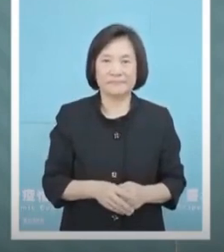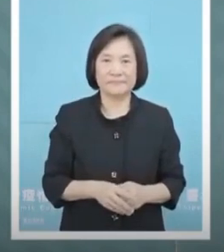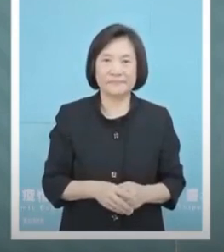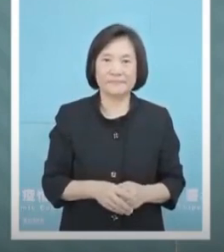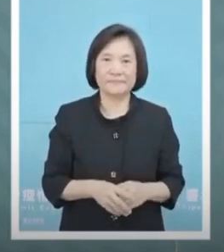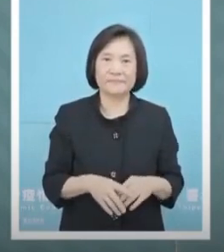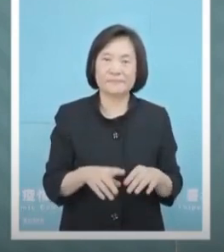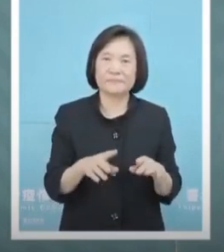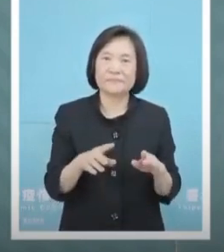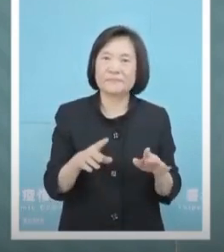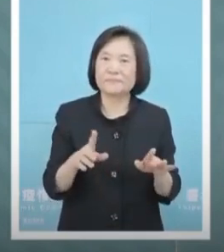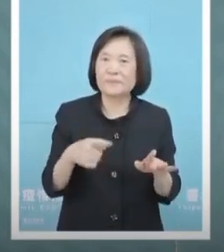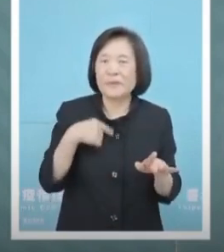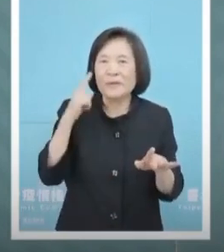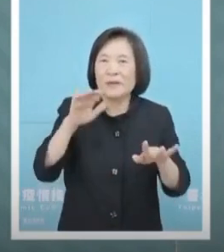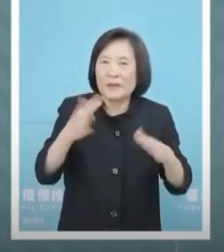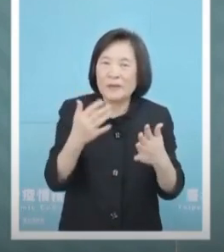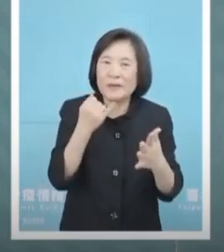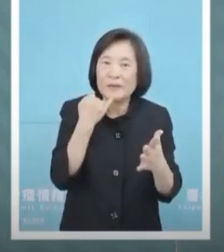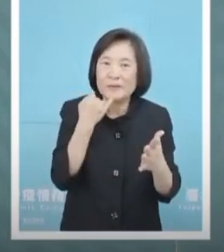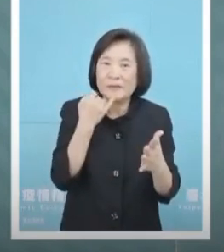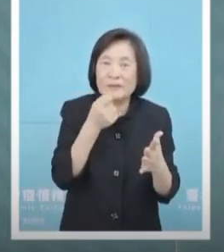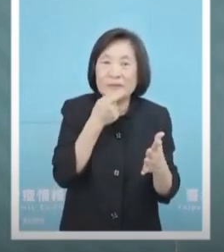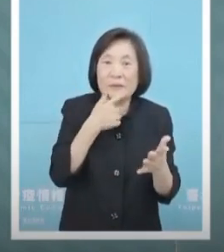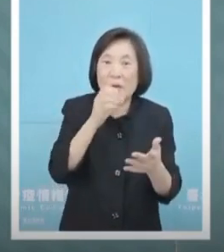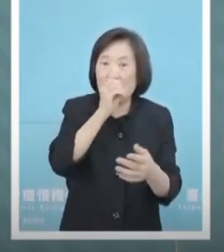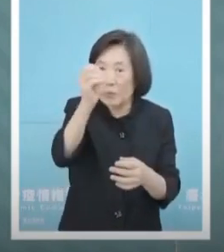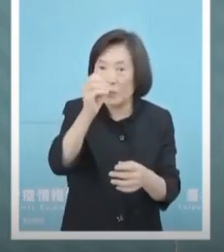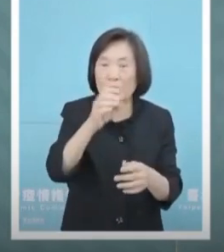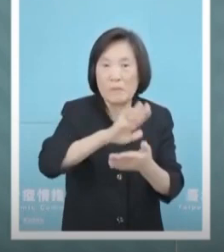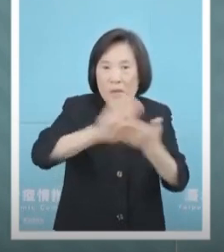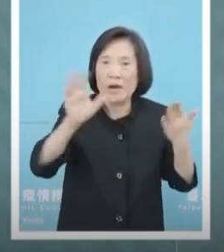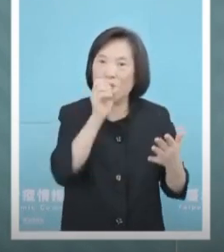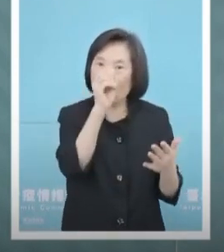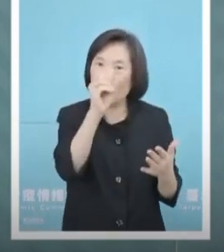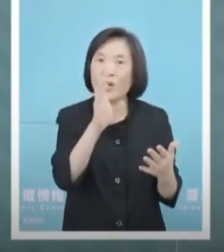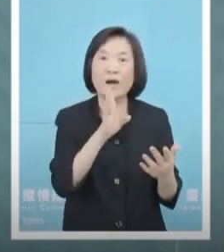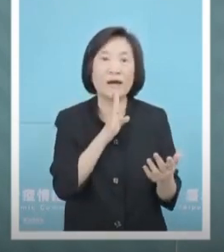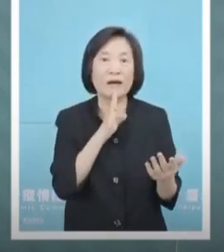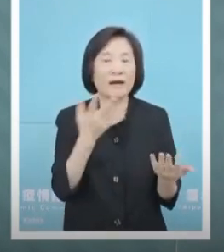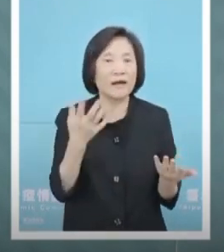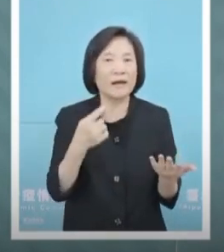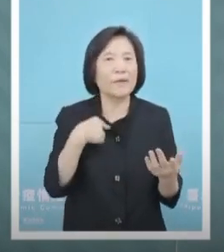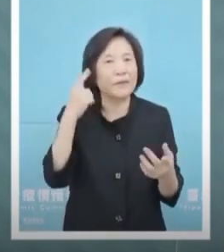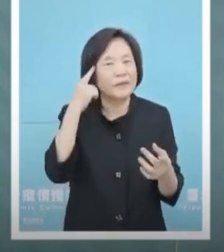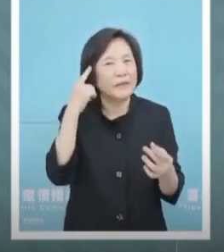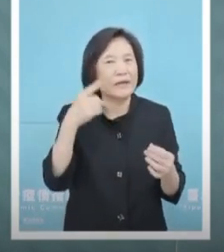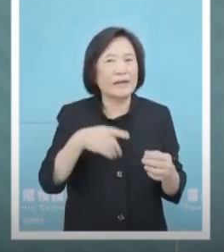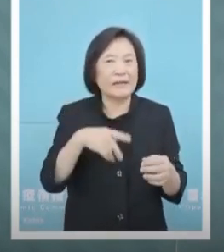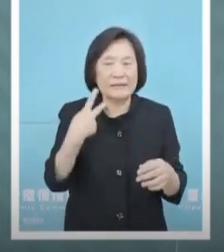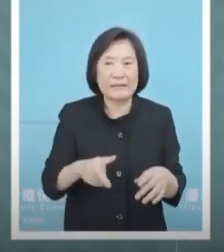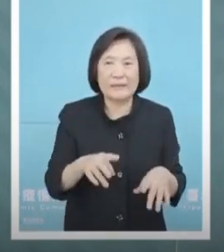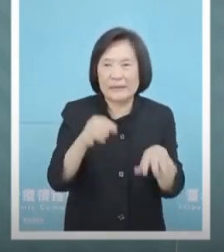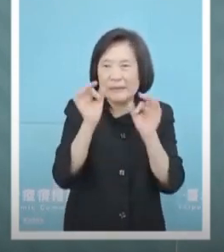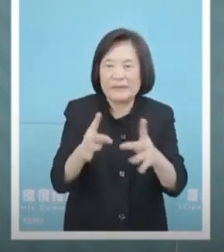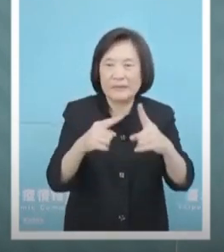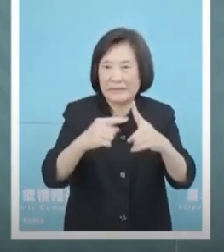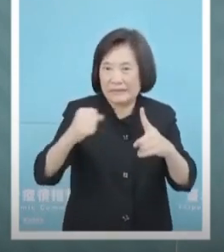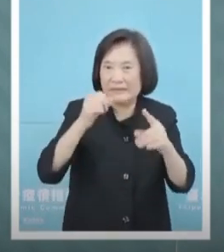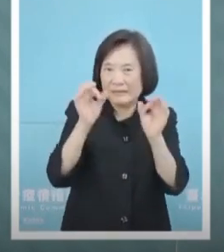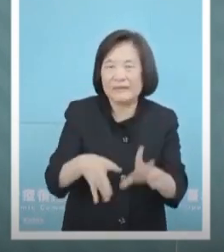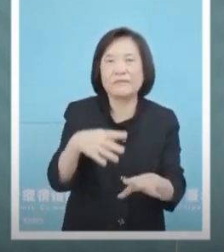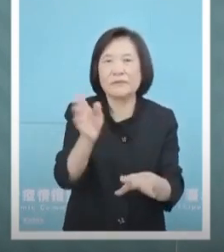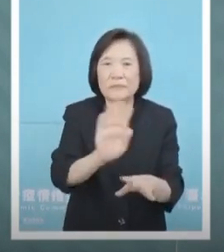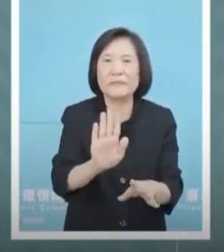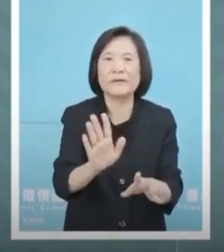也许是不是可以达到类似清零的效果？然后我们就用最低的成本，你知道，就是我们还是